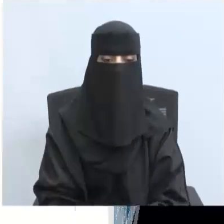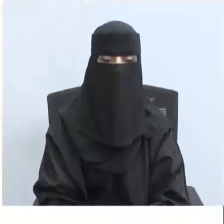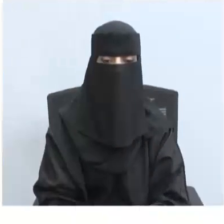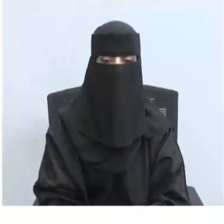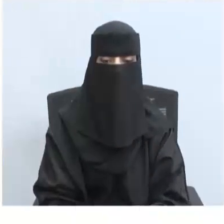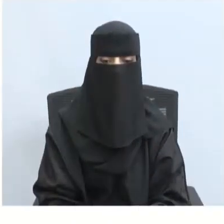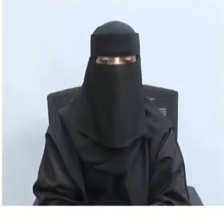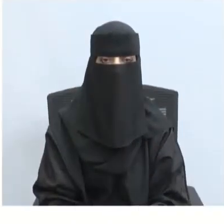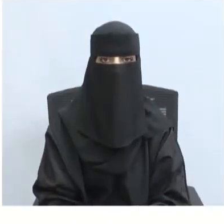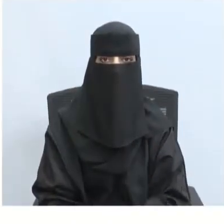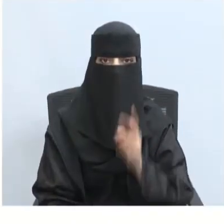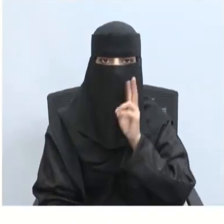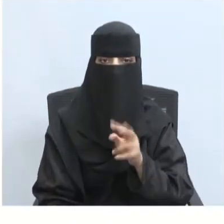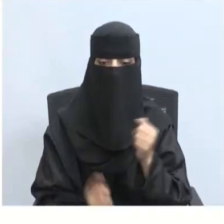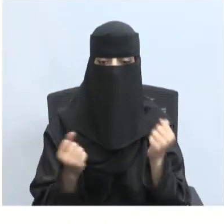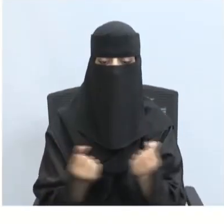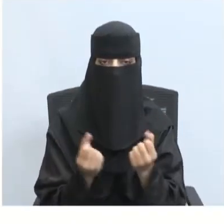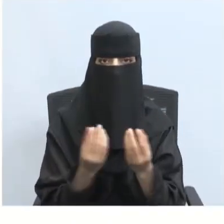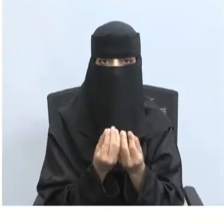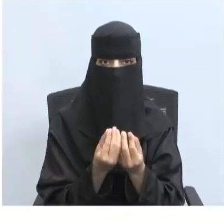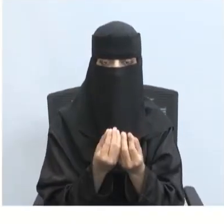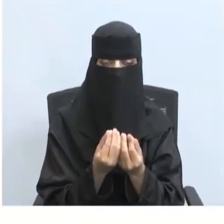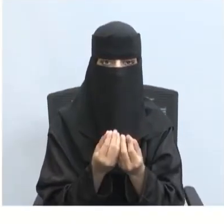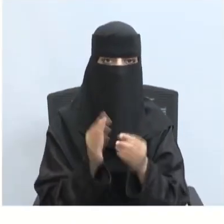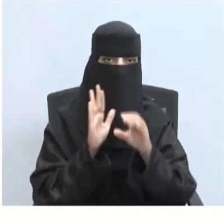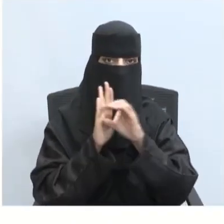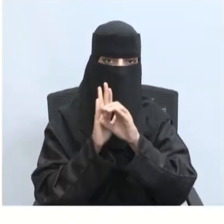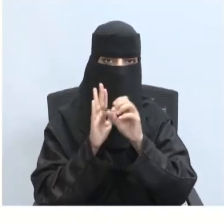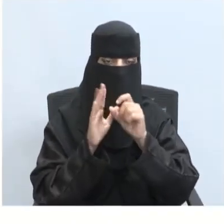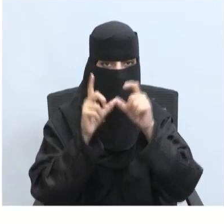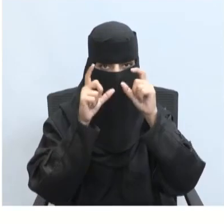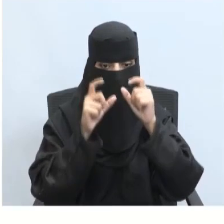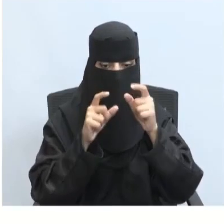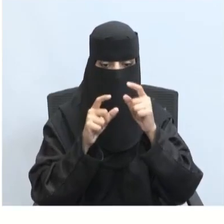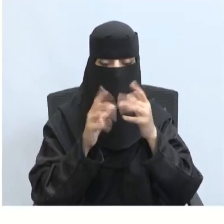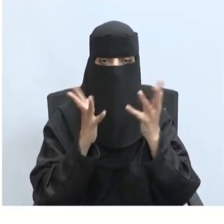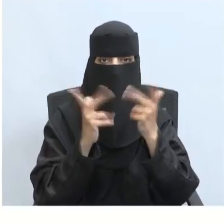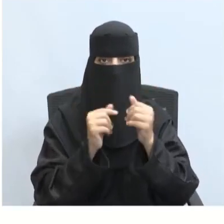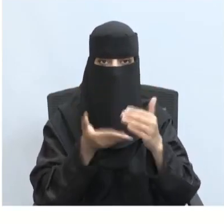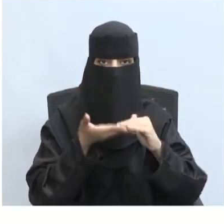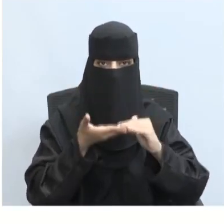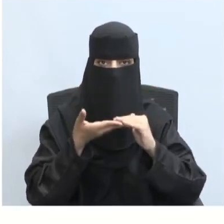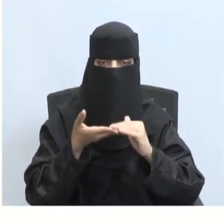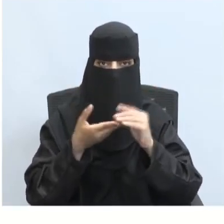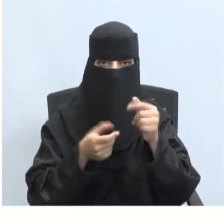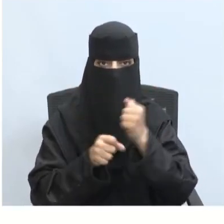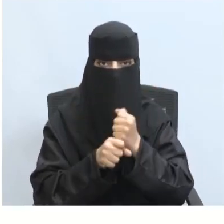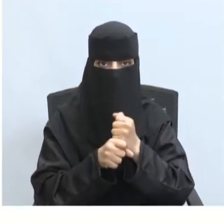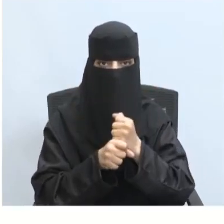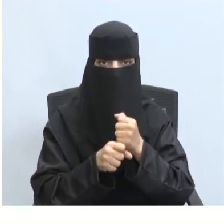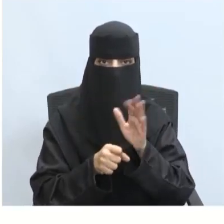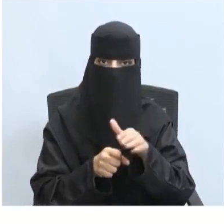تماما حينما ناخذ تطبيقات على العدسات دائما لدينا الات كثيره تستخدم العدسات في